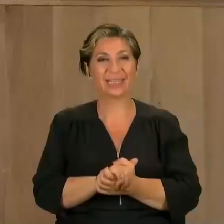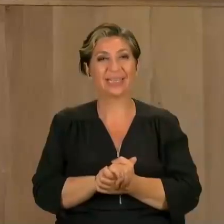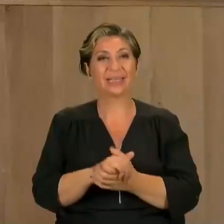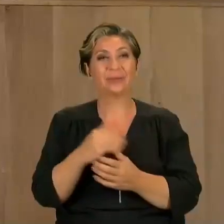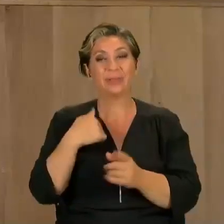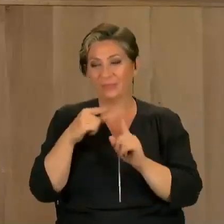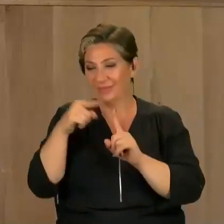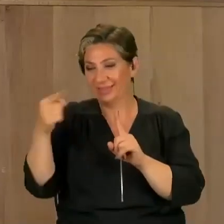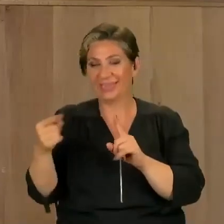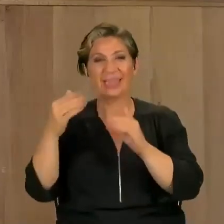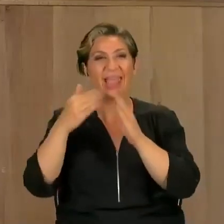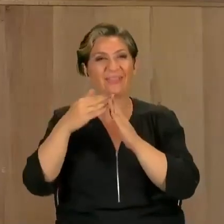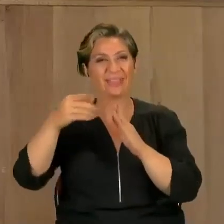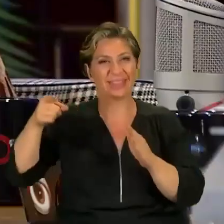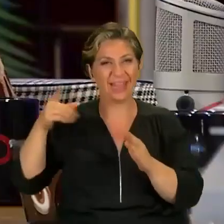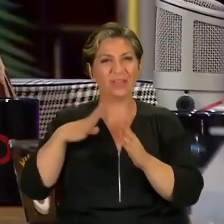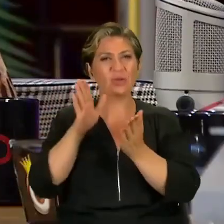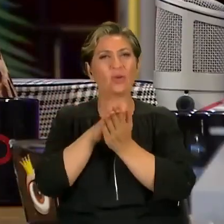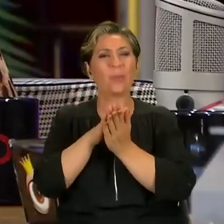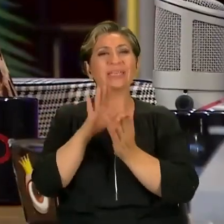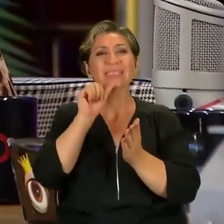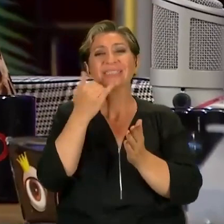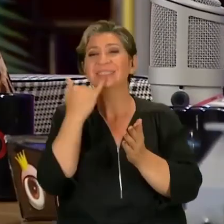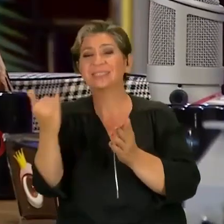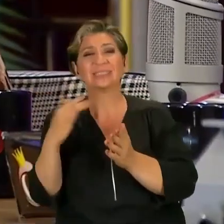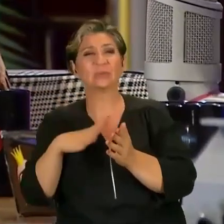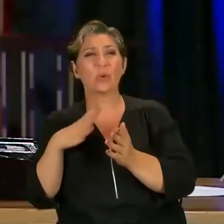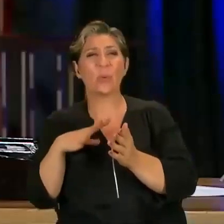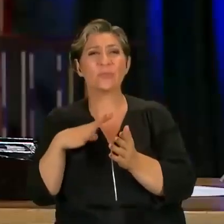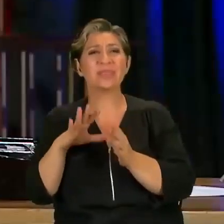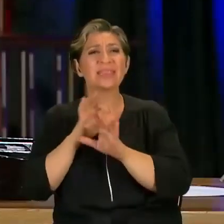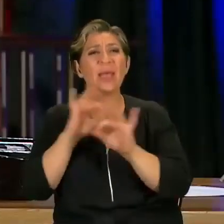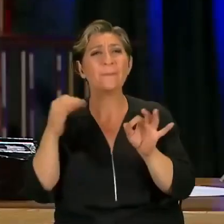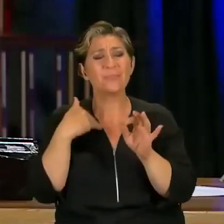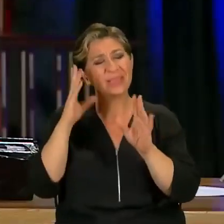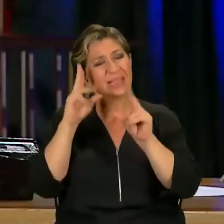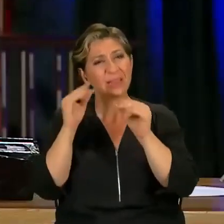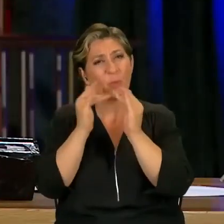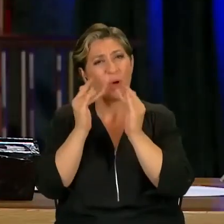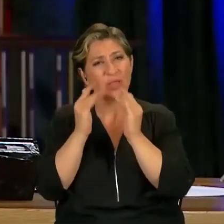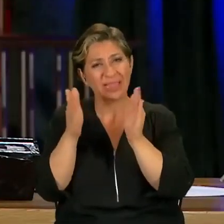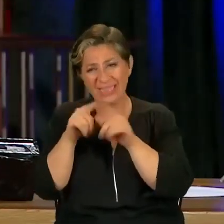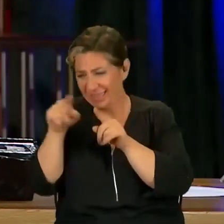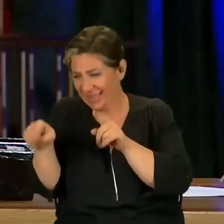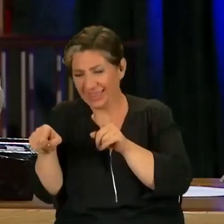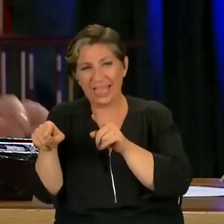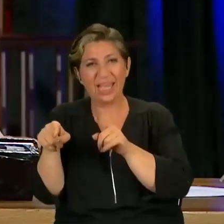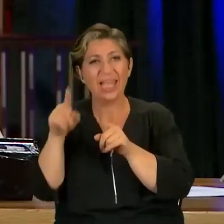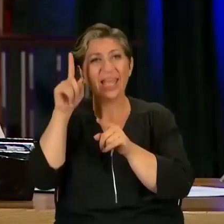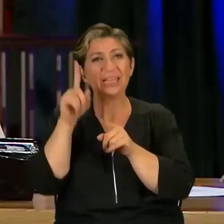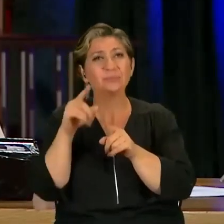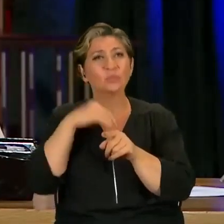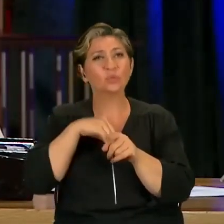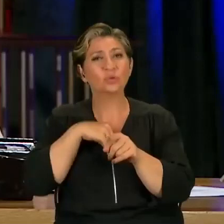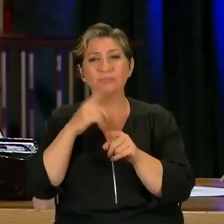Ya benim yan dairede bir köpek var, bir köpecik. Hiç onu gidip ziyaret etmek istiyorum. Tam benim yatak odamın yanında. İlk